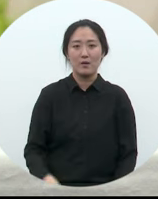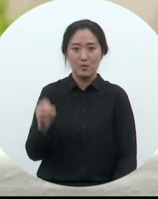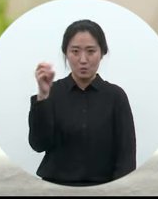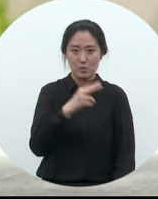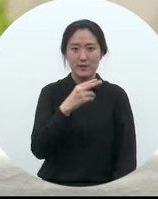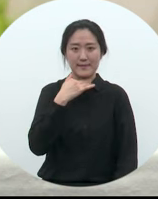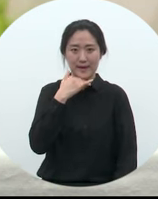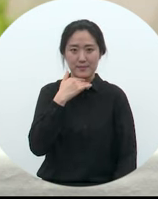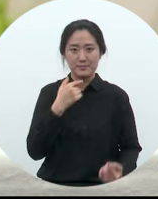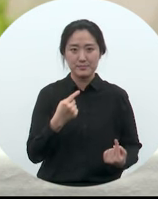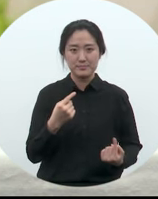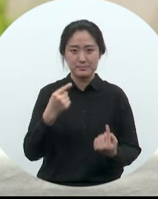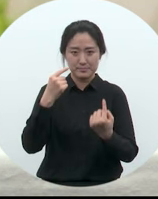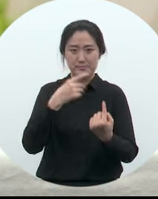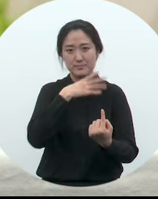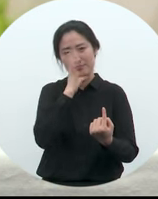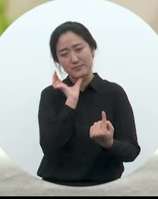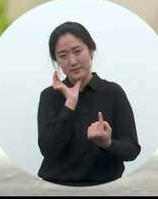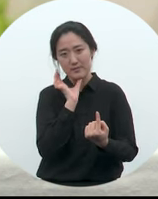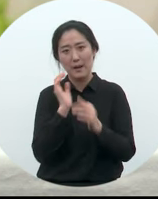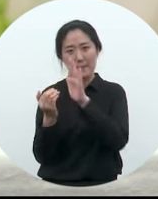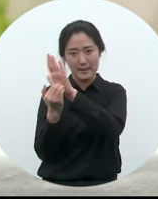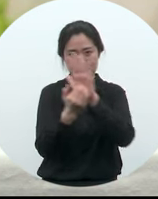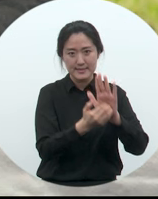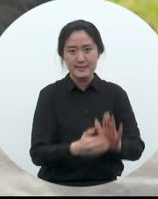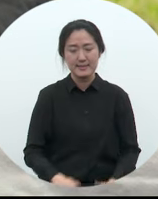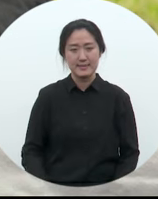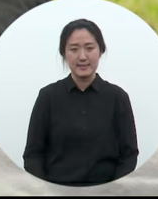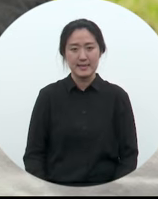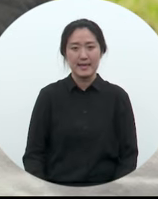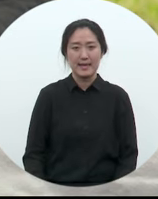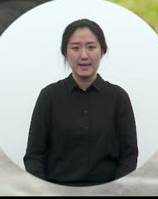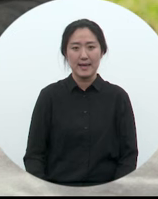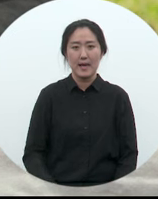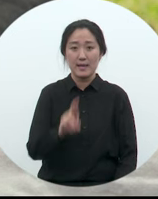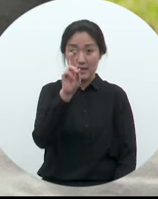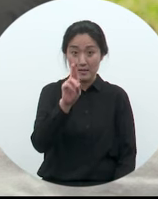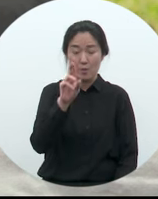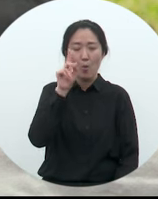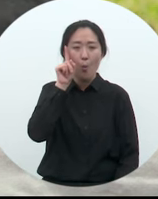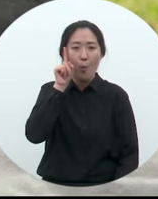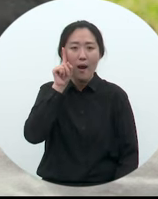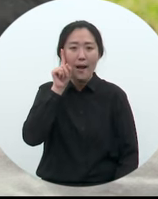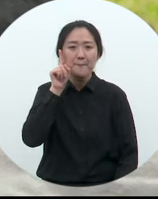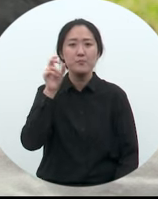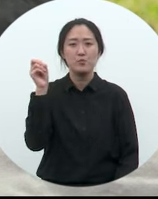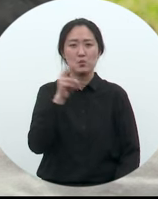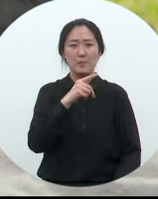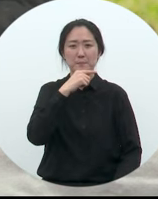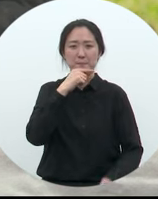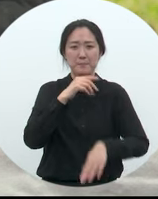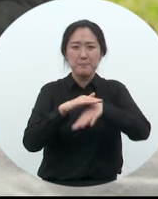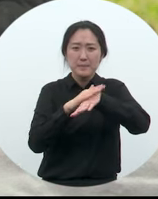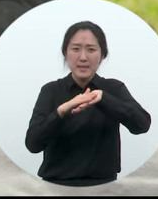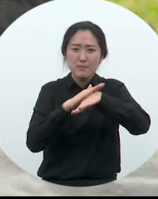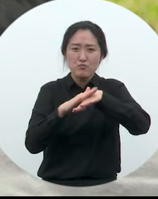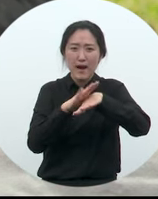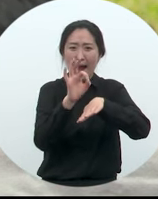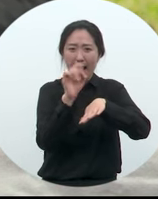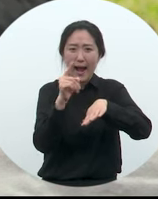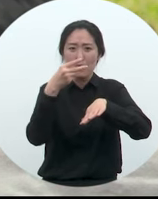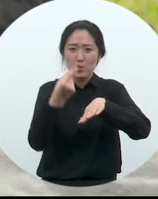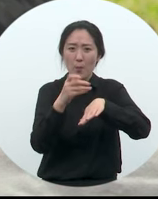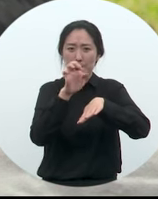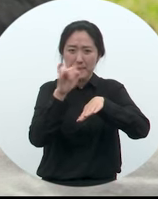또 노화를 방지해주는 효과가 있습니다. 그러나 인삼 같은 경우에는 고혈압 환자나 아토피를 가지고 있는